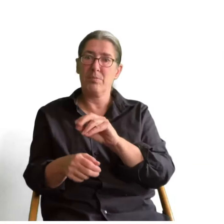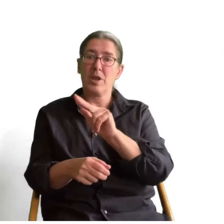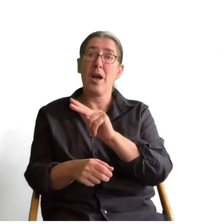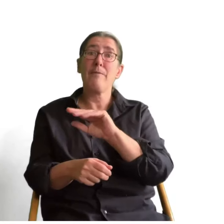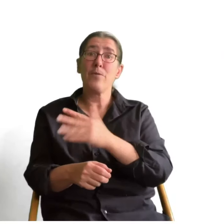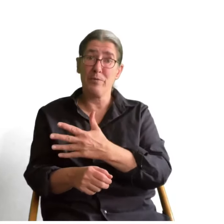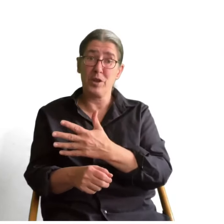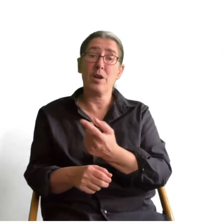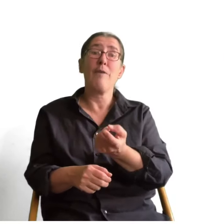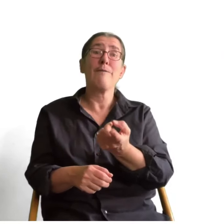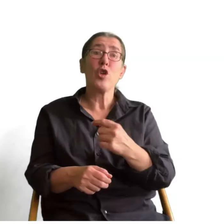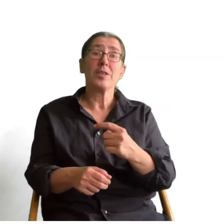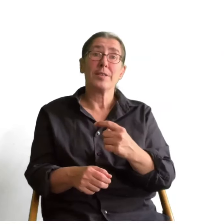Fünftel